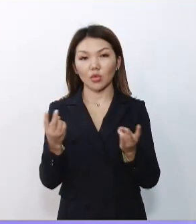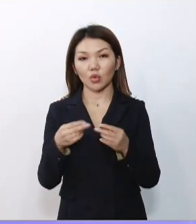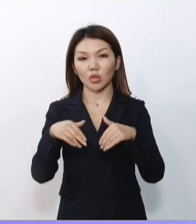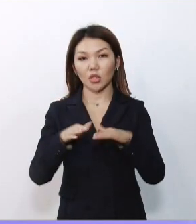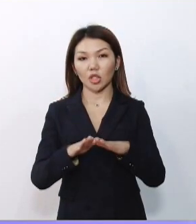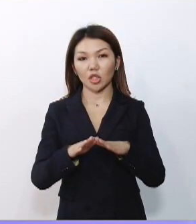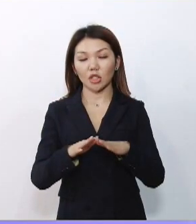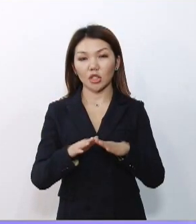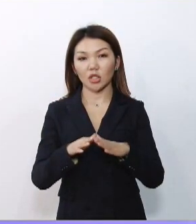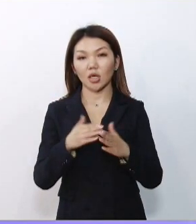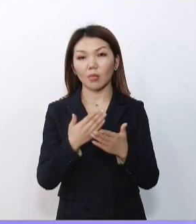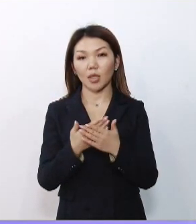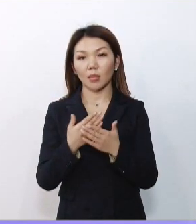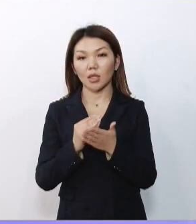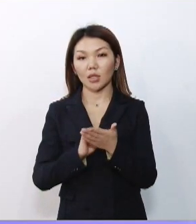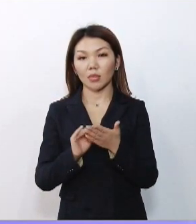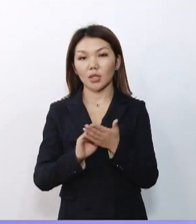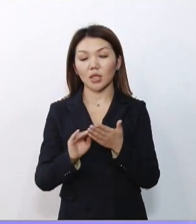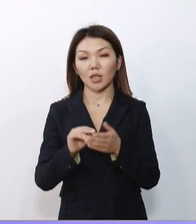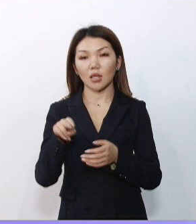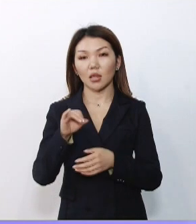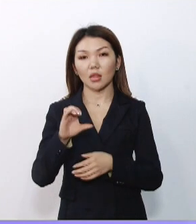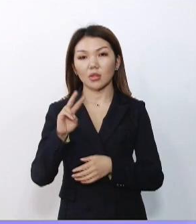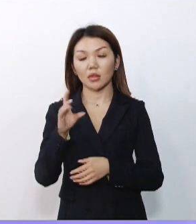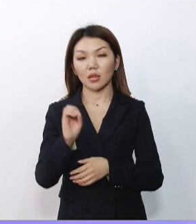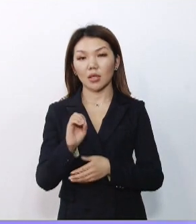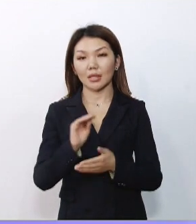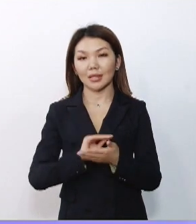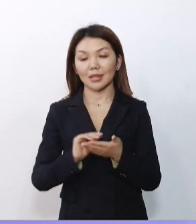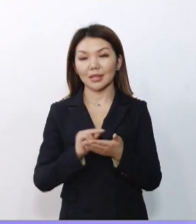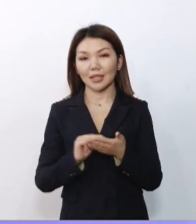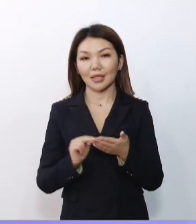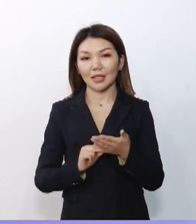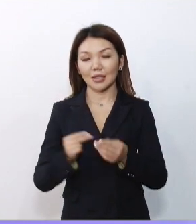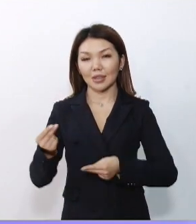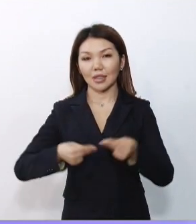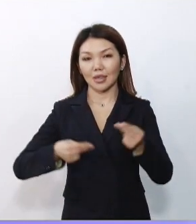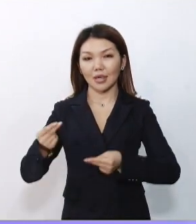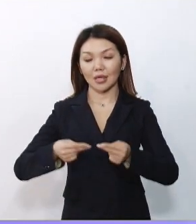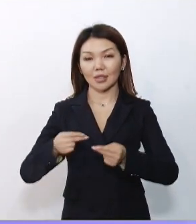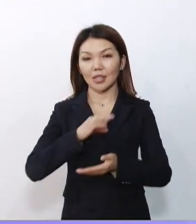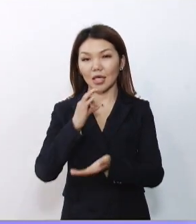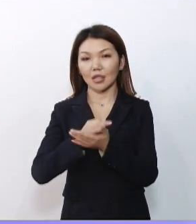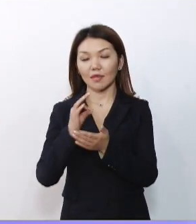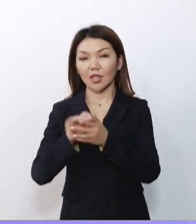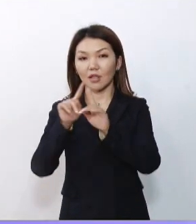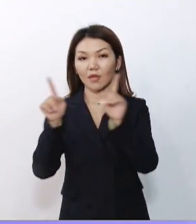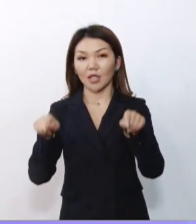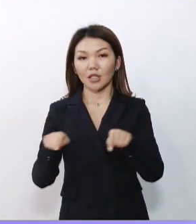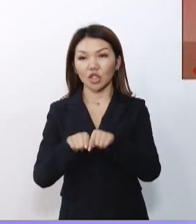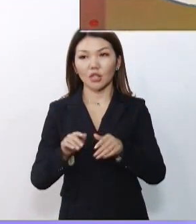решить примеры, записанные на доске, и закрасить ответы в карточках.